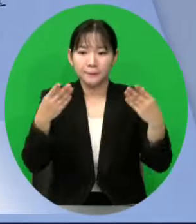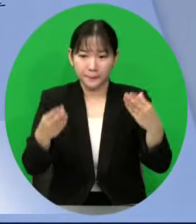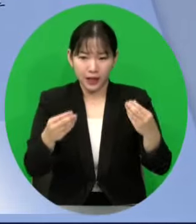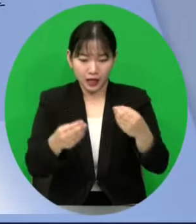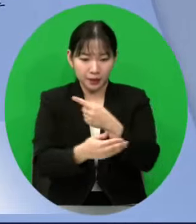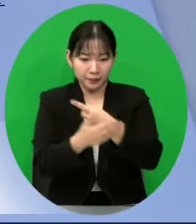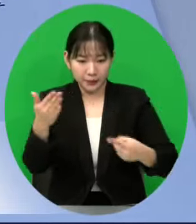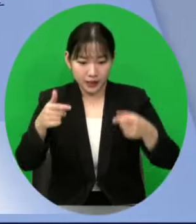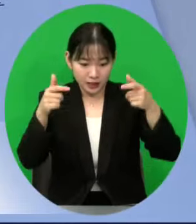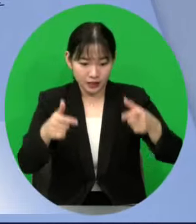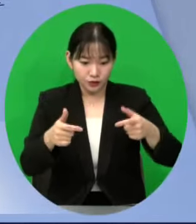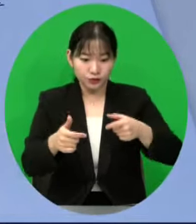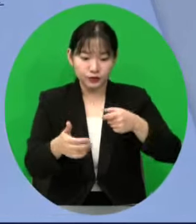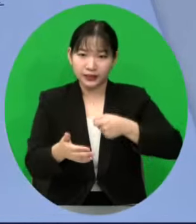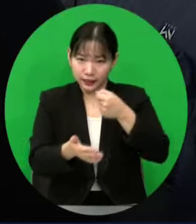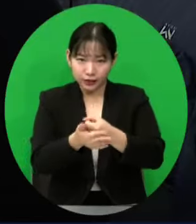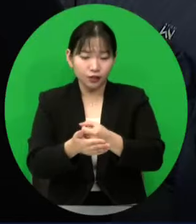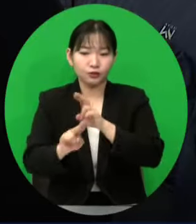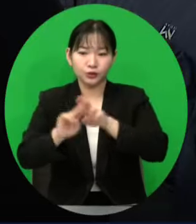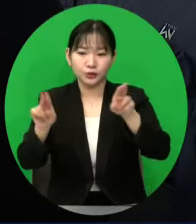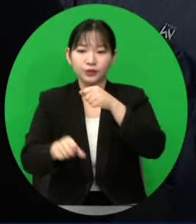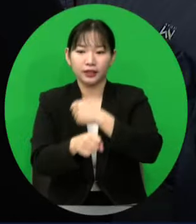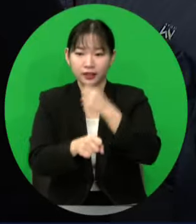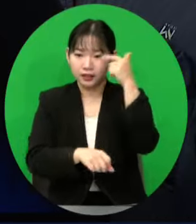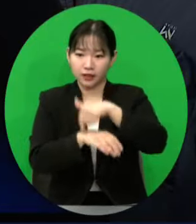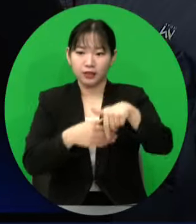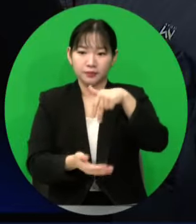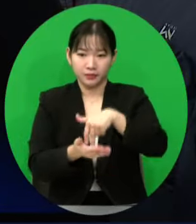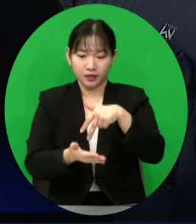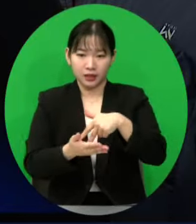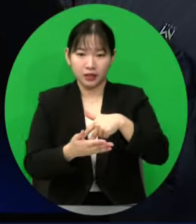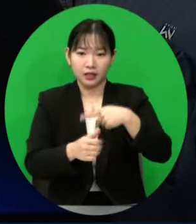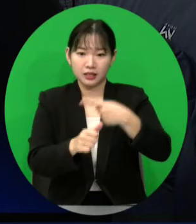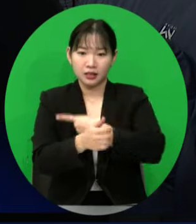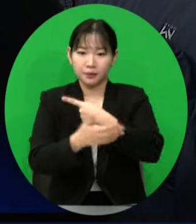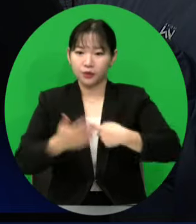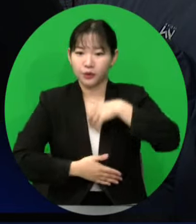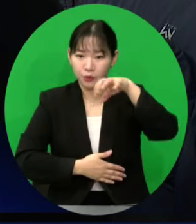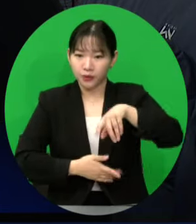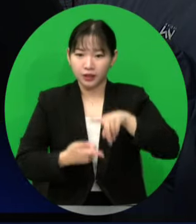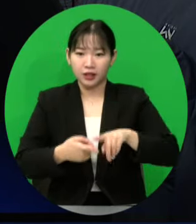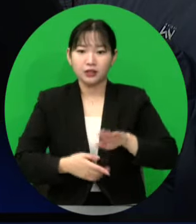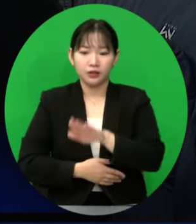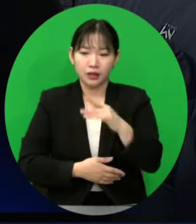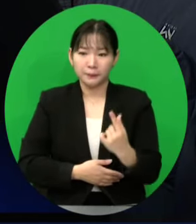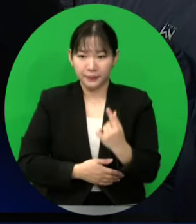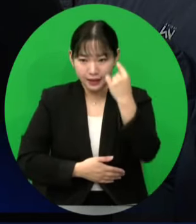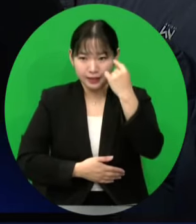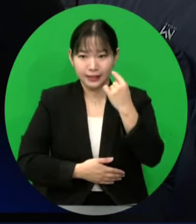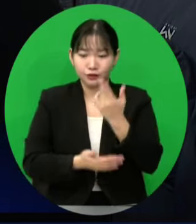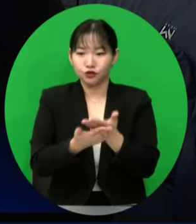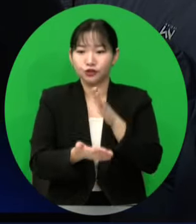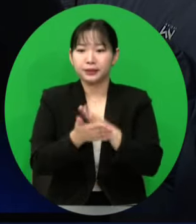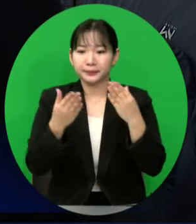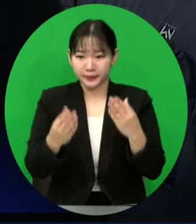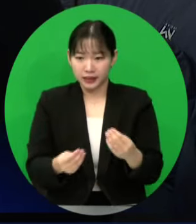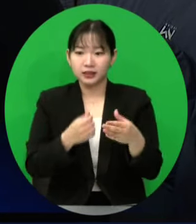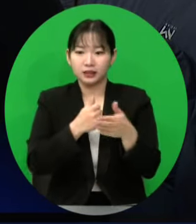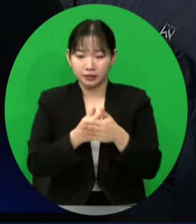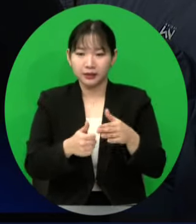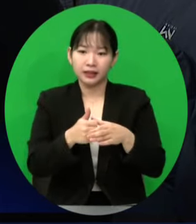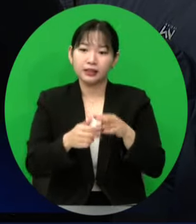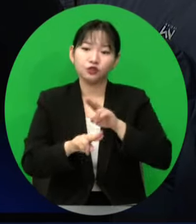위험지구 지정을 해제하겠다는 입장. 그리고 자연재해 위험지구에 대해서는 저희가 조속하게 시공이 완료됐으니까